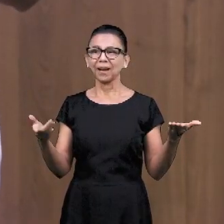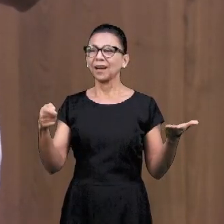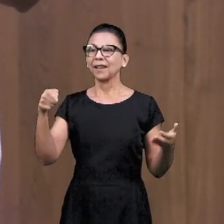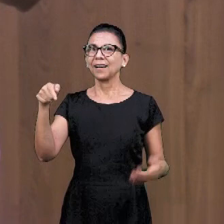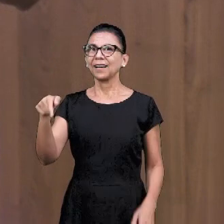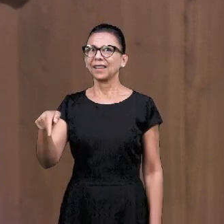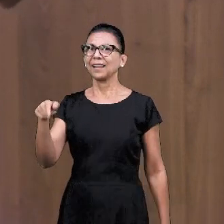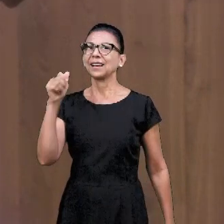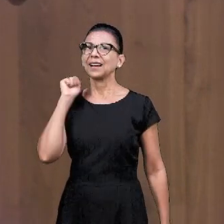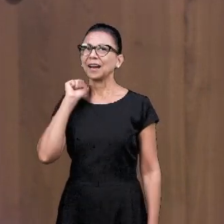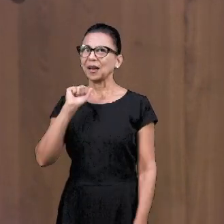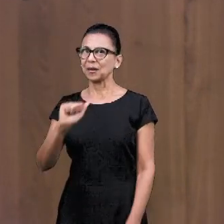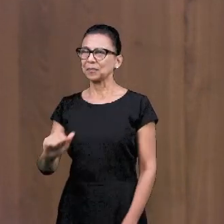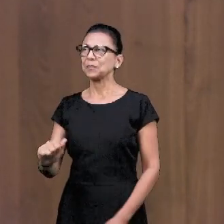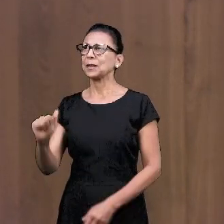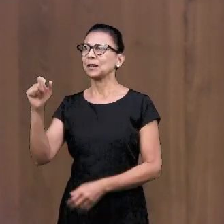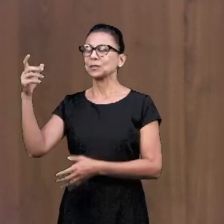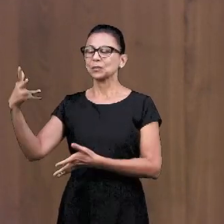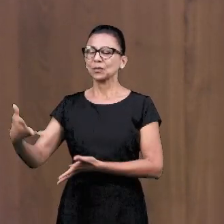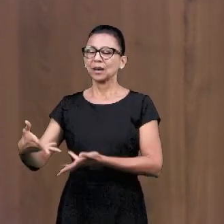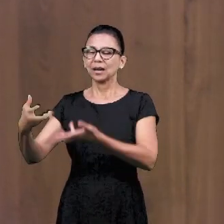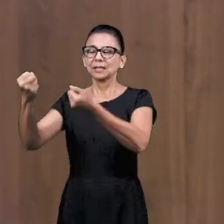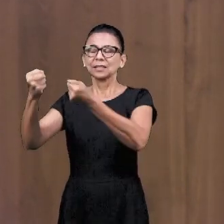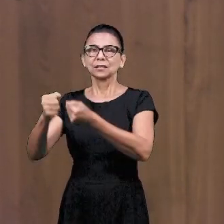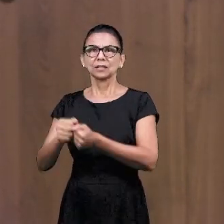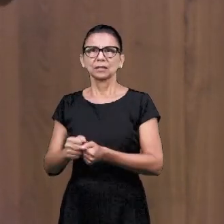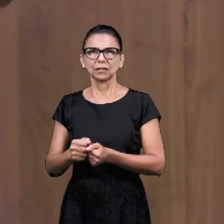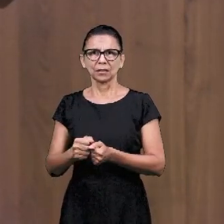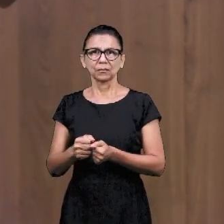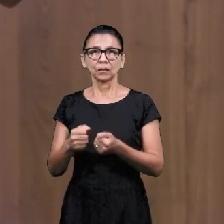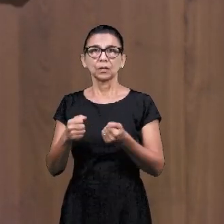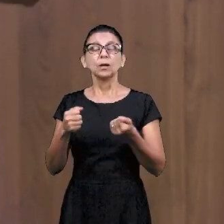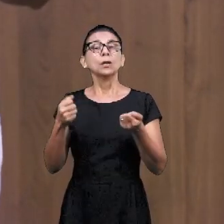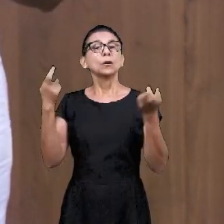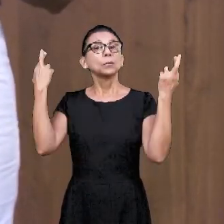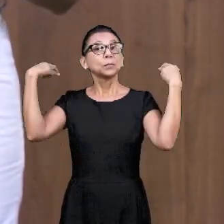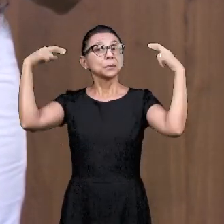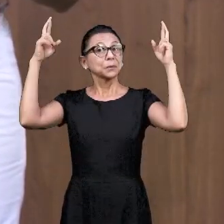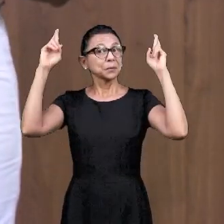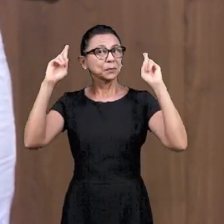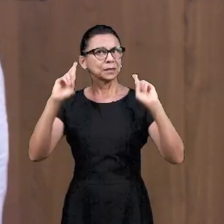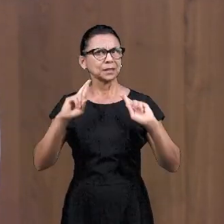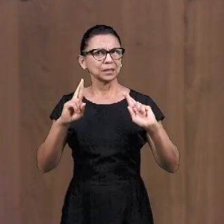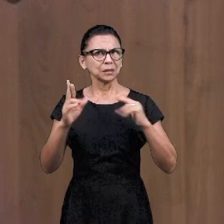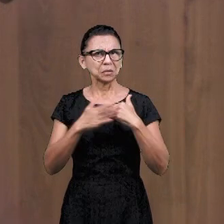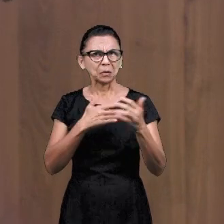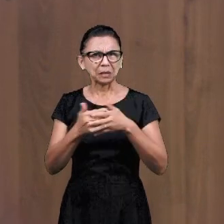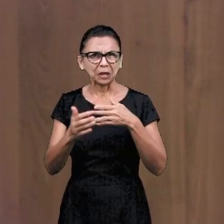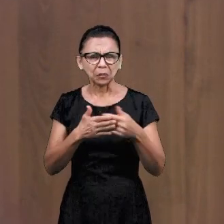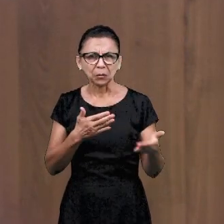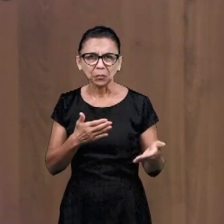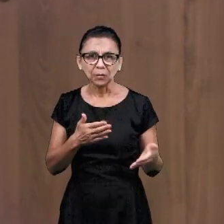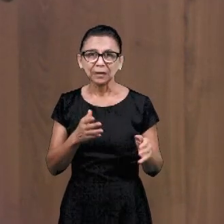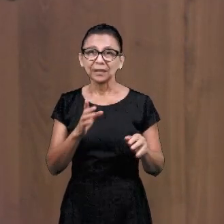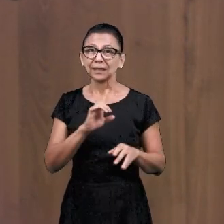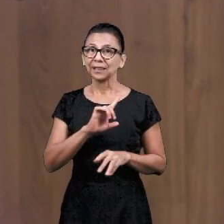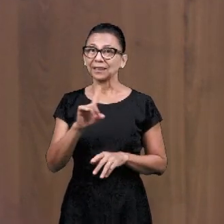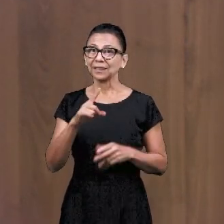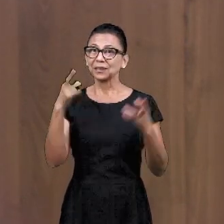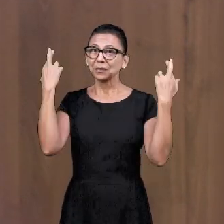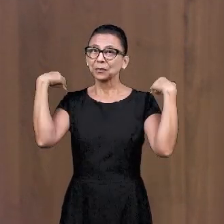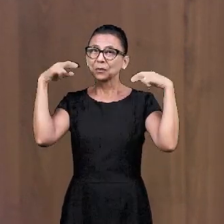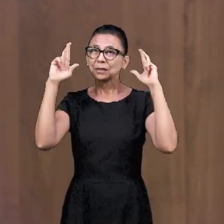d'Abel. L'offrande d'Abel a été l'agneau, mais ça a été n'importe quel agneau? Non, c'était un